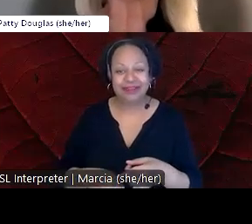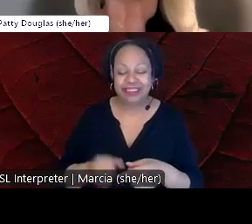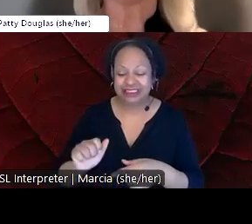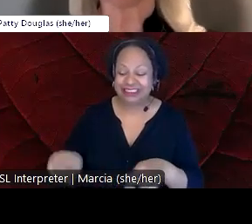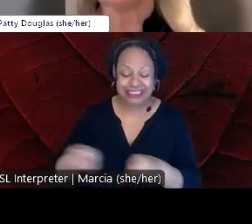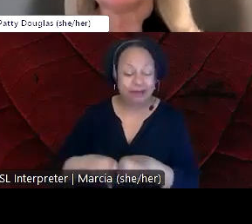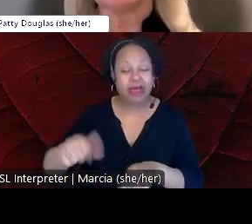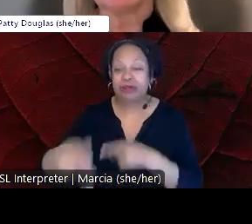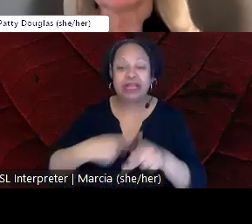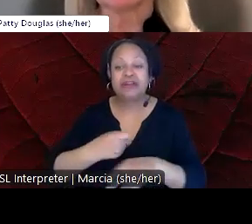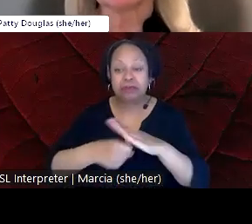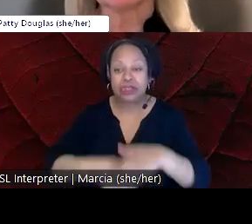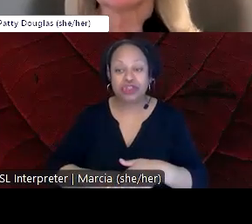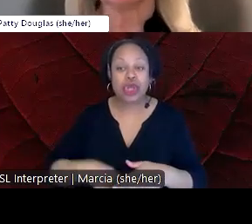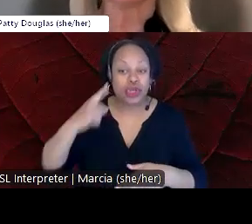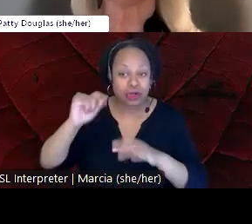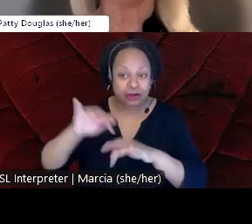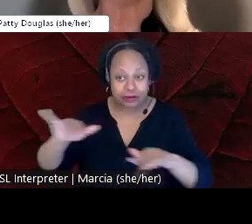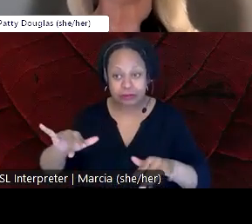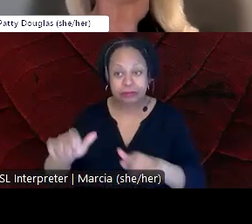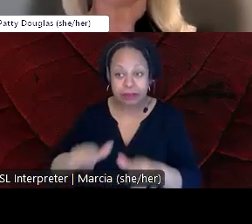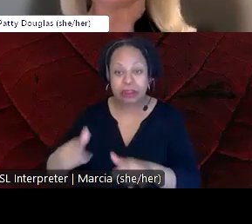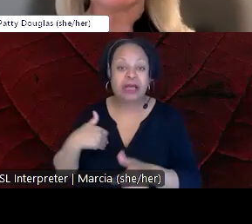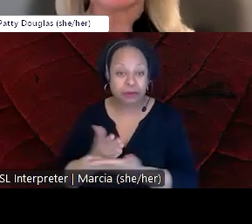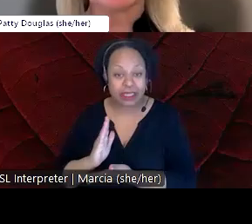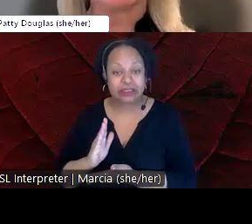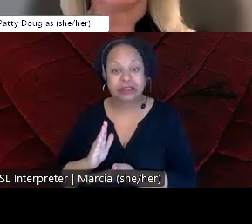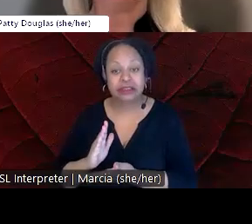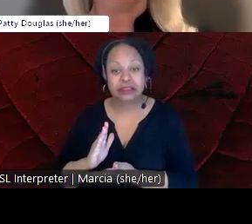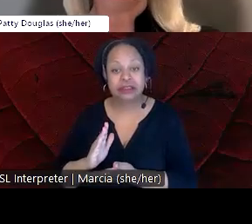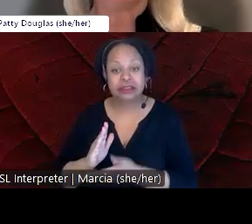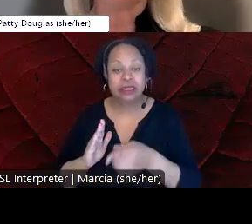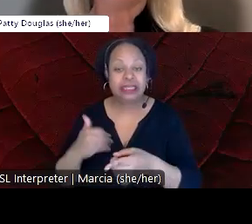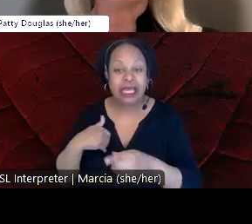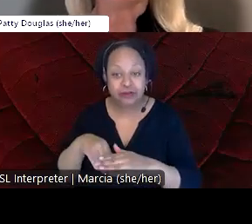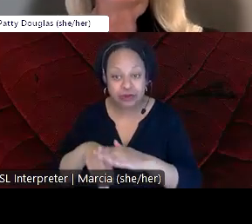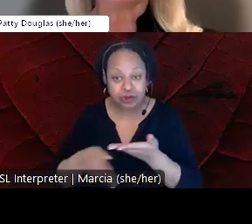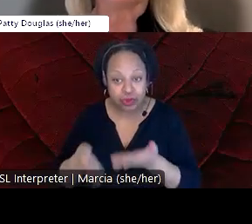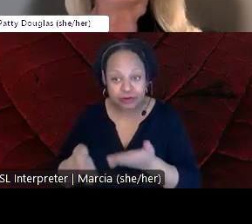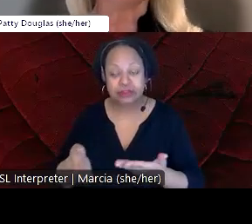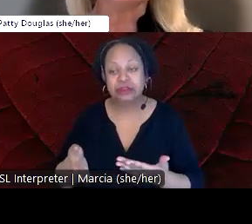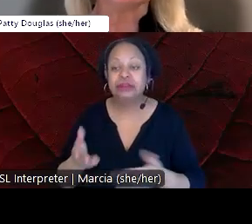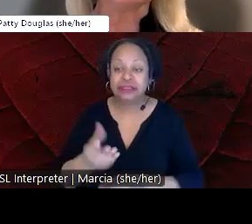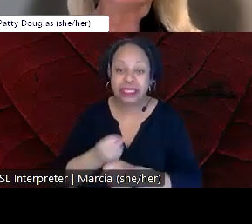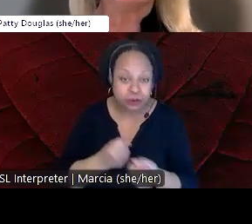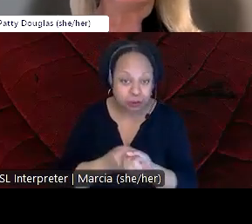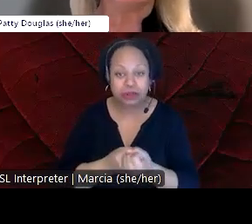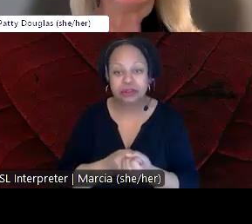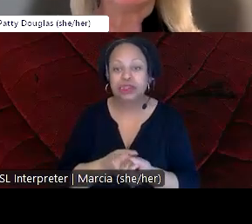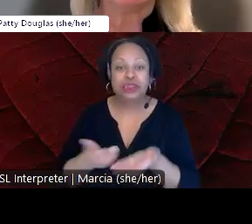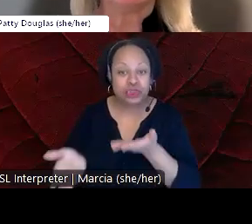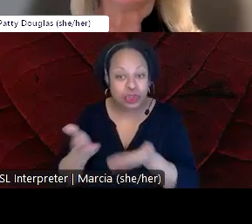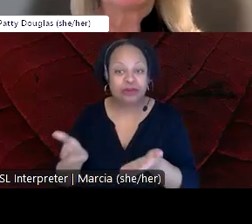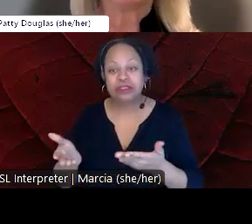personne, d'avoir accès au soutien nécessaire pour qu'ils aient accès aux services ou à la formation ou